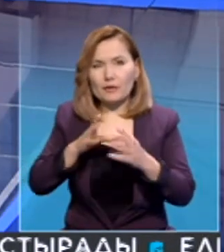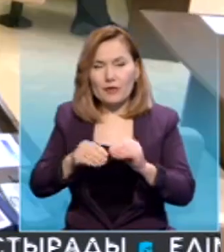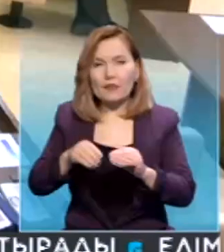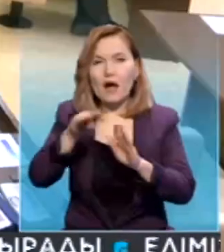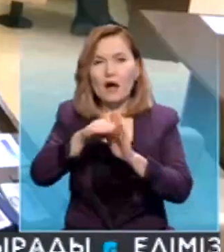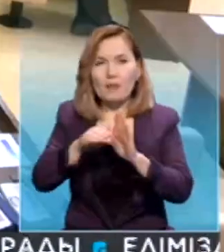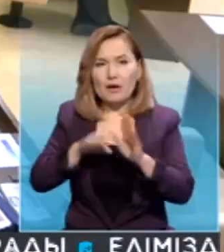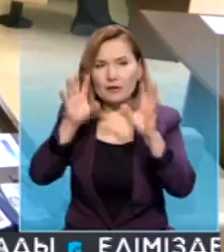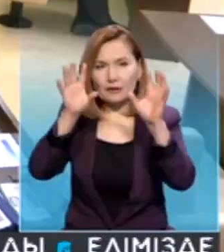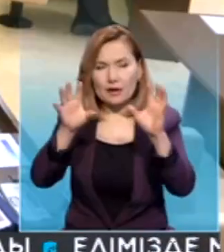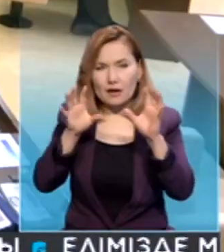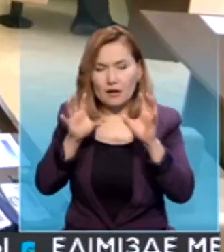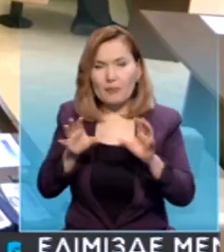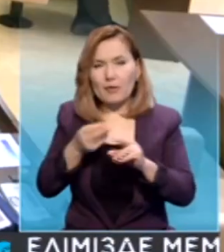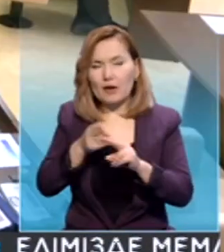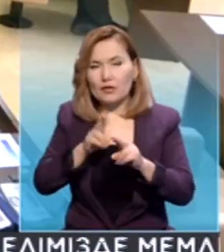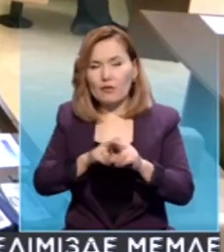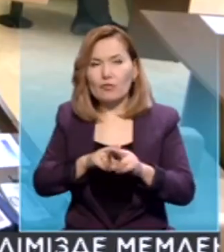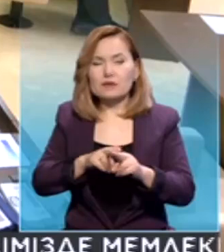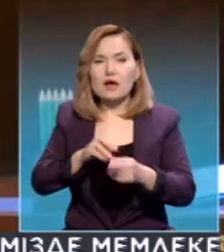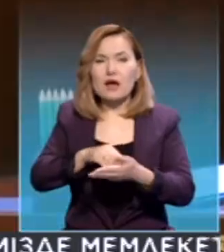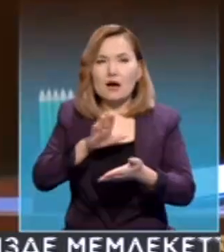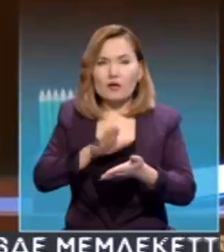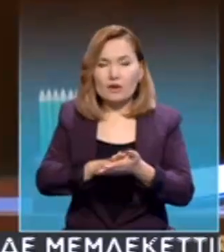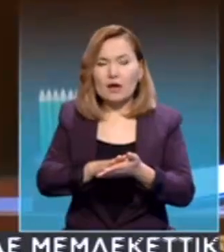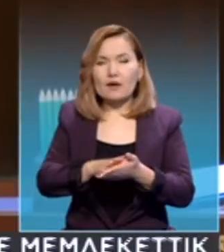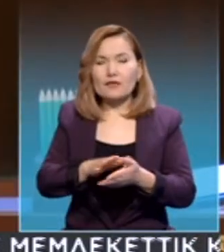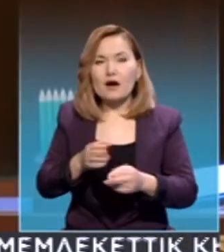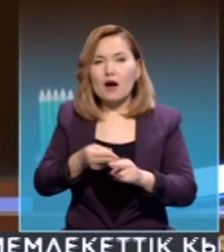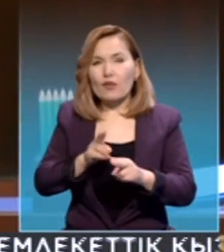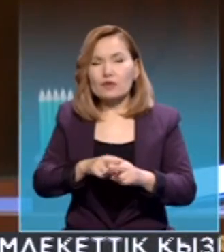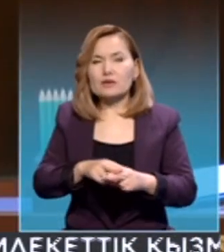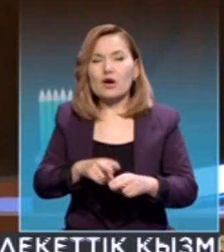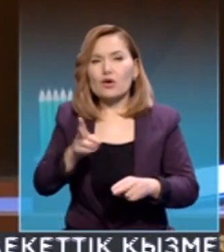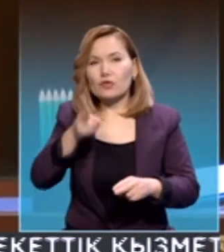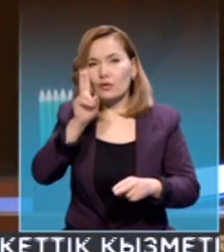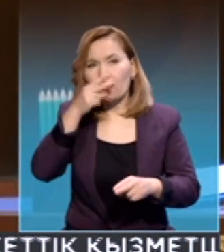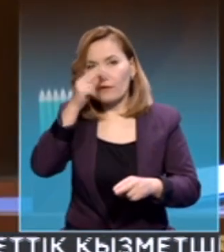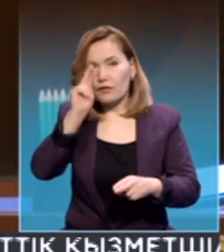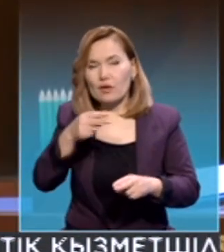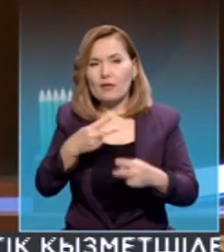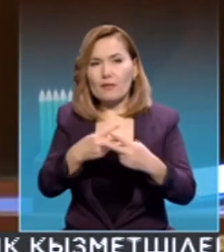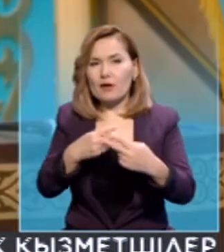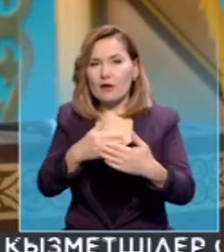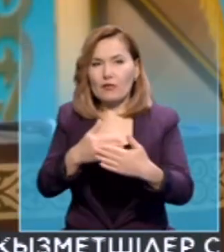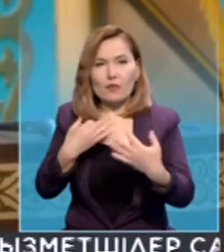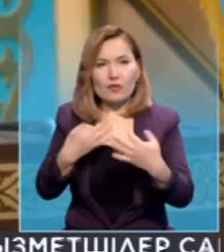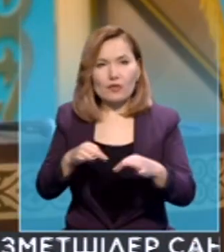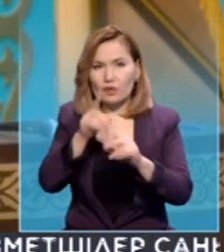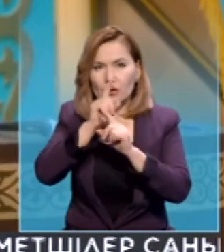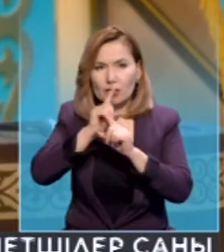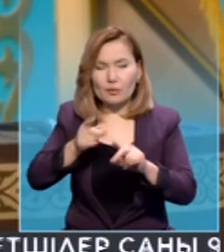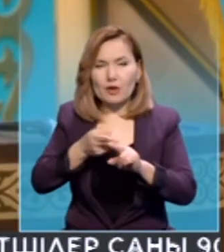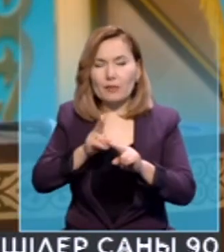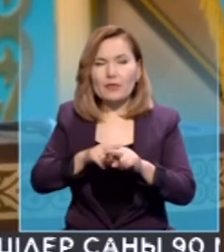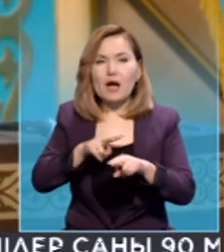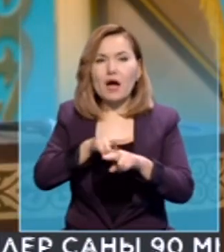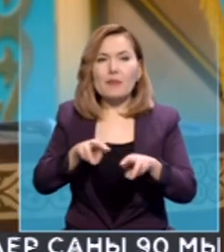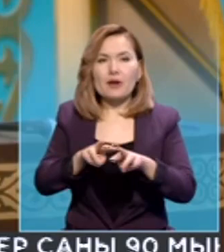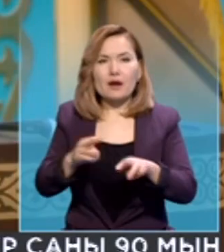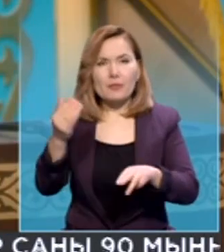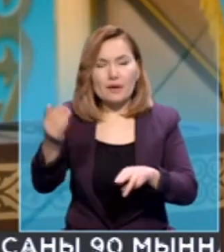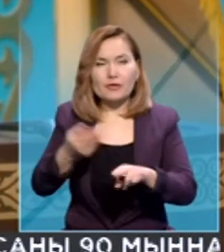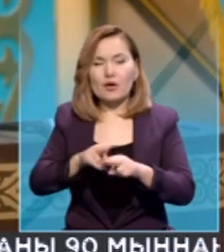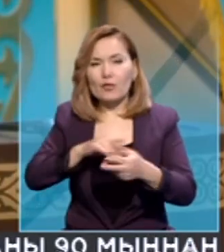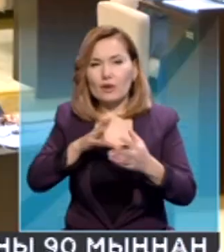бойынша сотталғандардың мерзімінен бұрын түрмеден босап шығу мүмкіндігі болмайды. Жоғары палатаның отырысында ішкі істер министрі Марат Ахметжанов